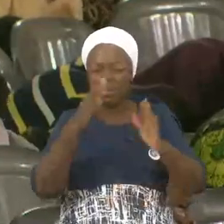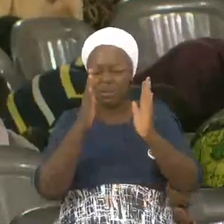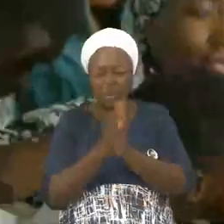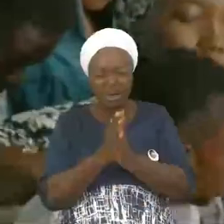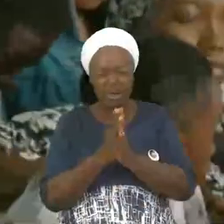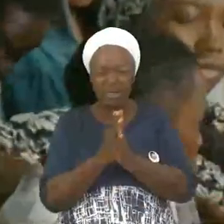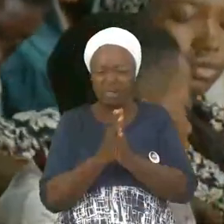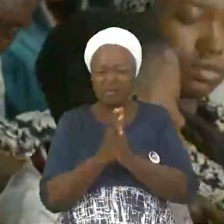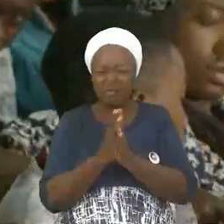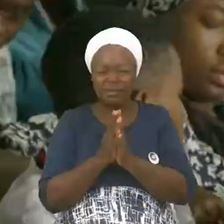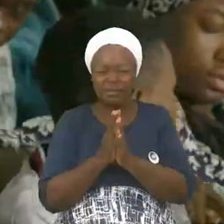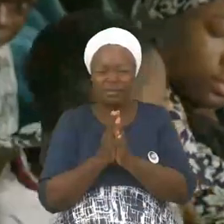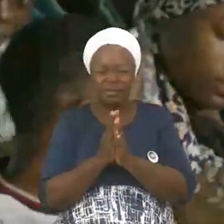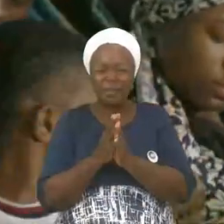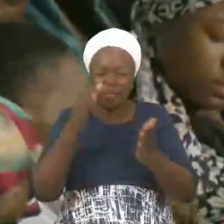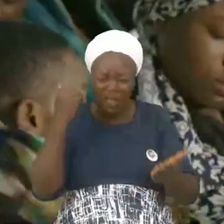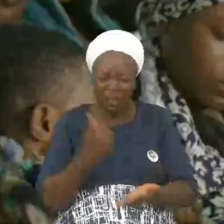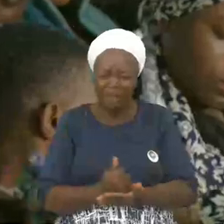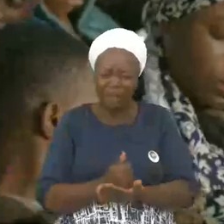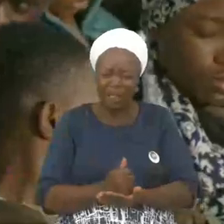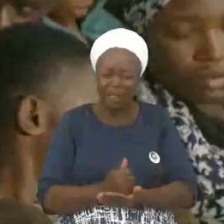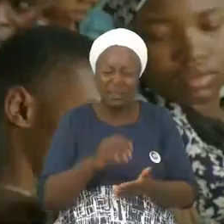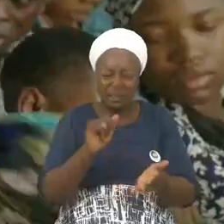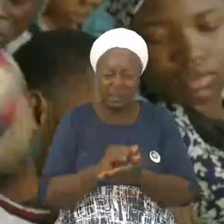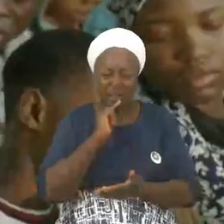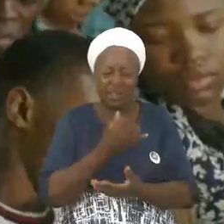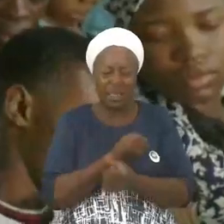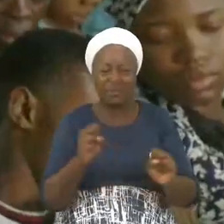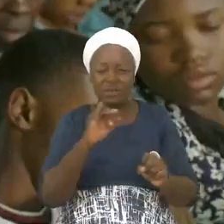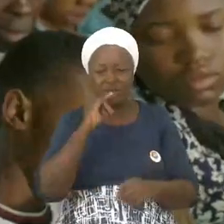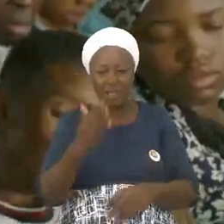maintenant. Au nom de Jésus, nous prions.